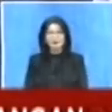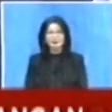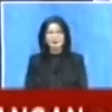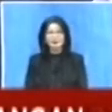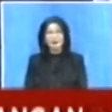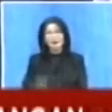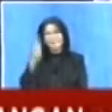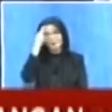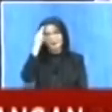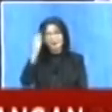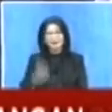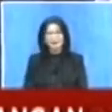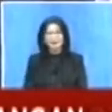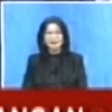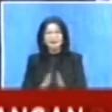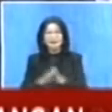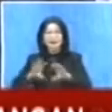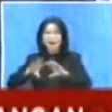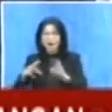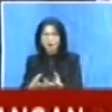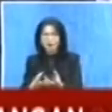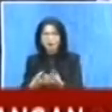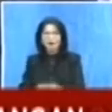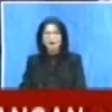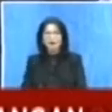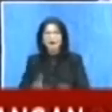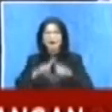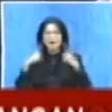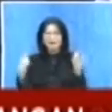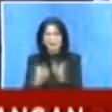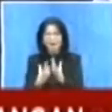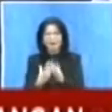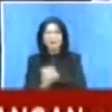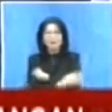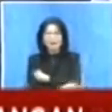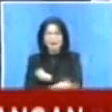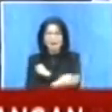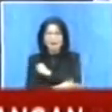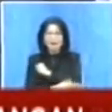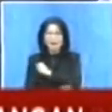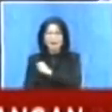pimpinan dan anggota lembaga-lembaga negara,